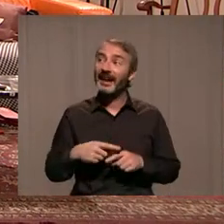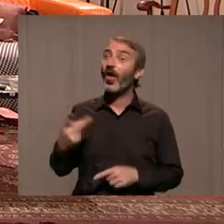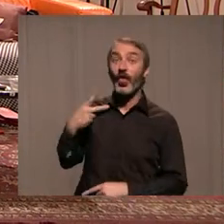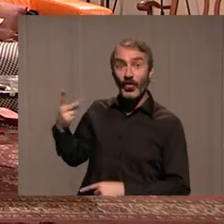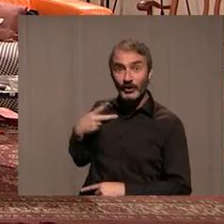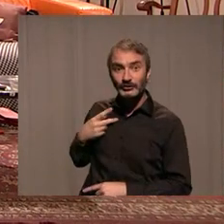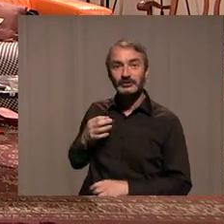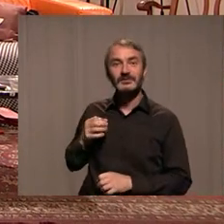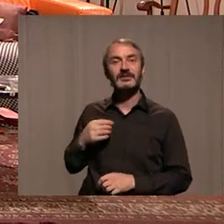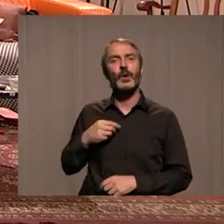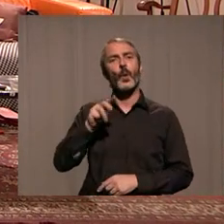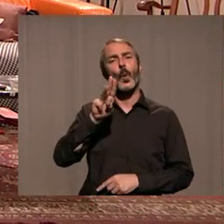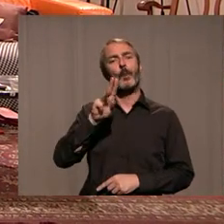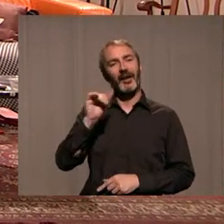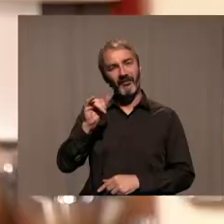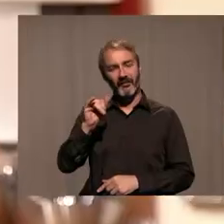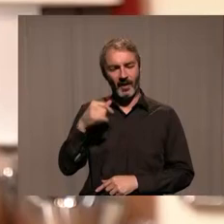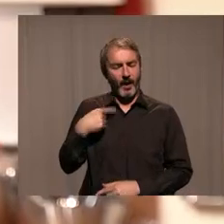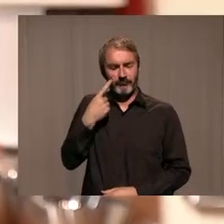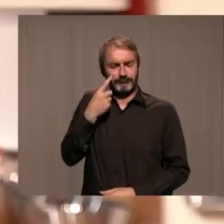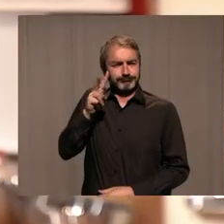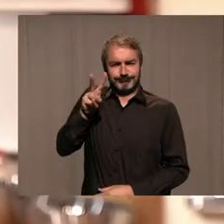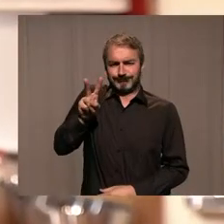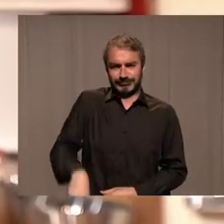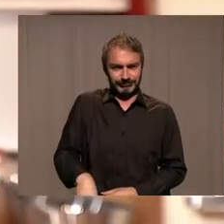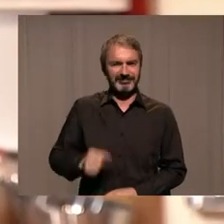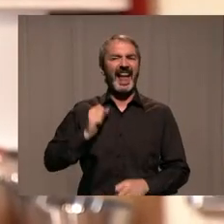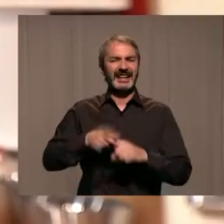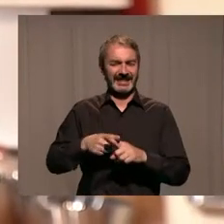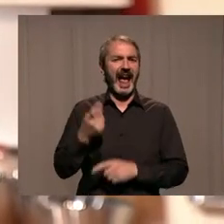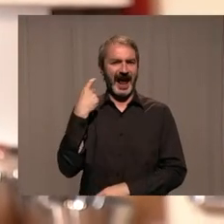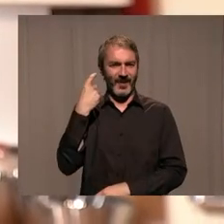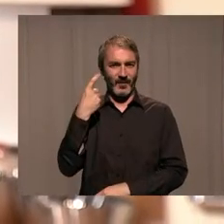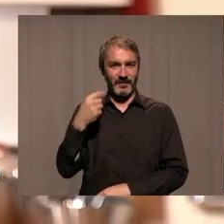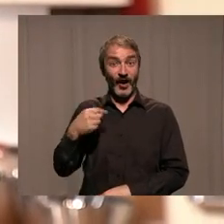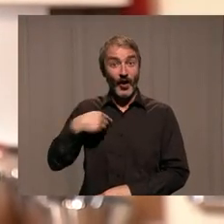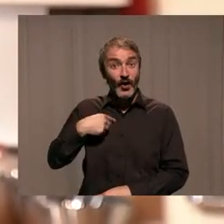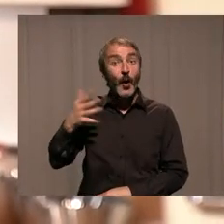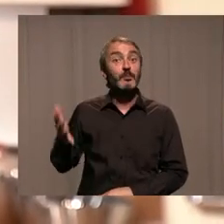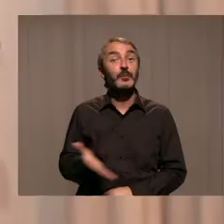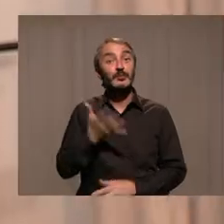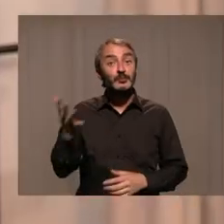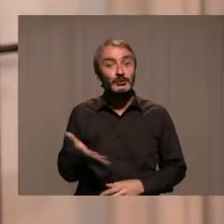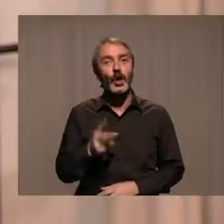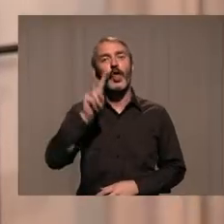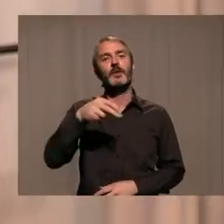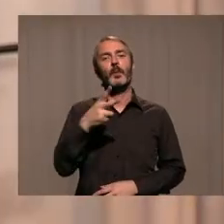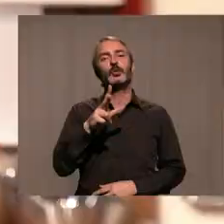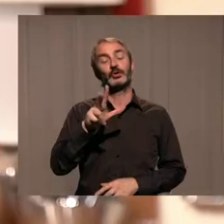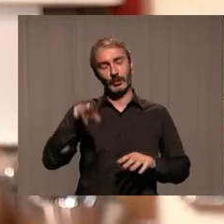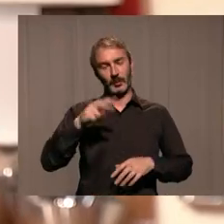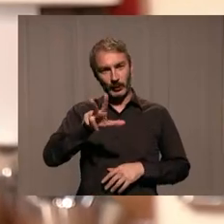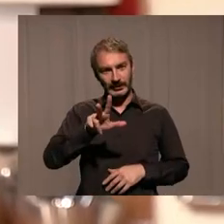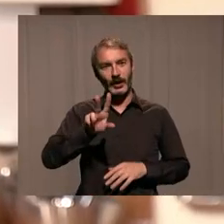som UPF DO. Ah. Estats aquí, efectivament. Jo sóc de la promoció 2008-2013. Jo encara tinc